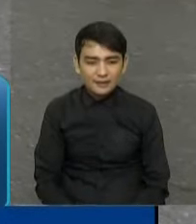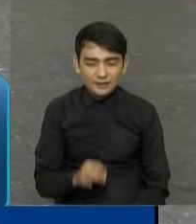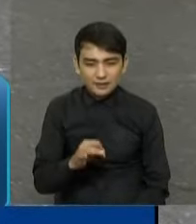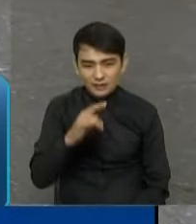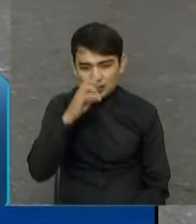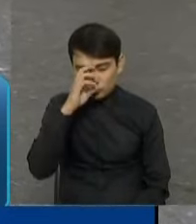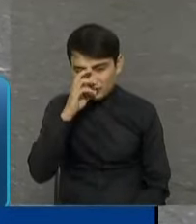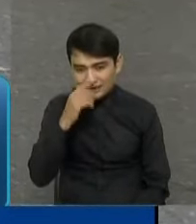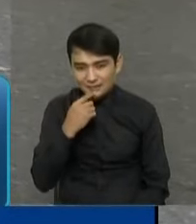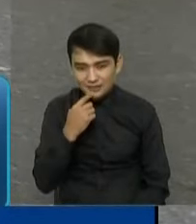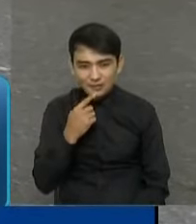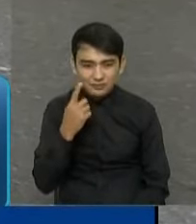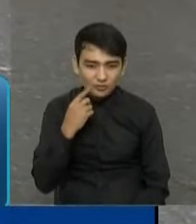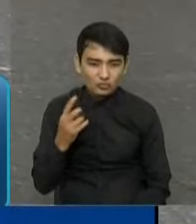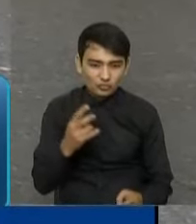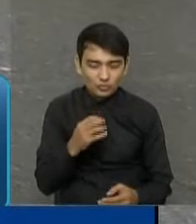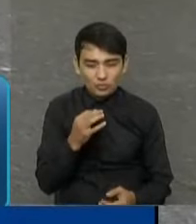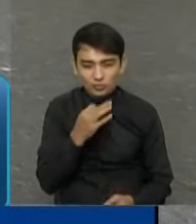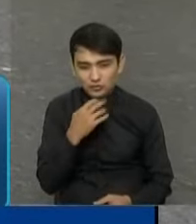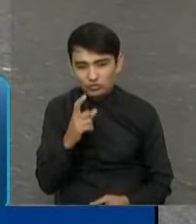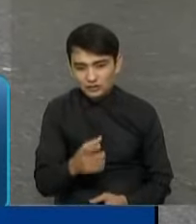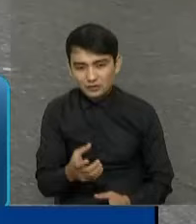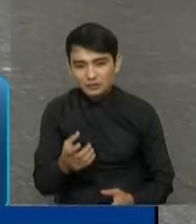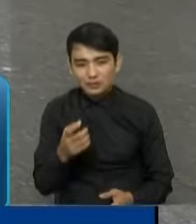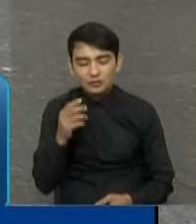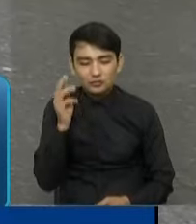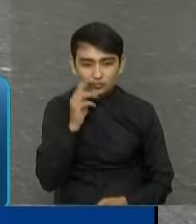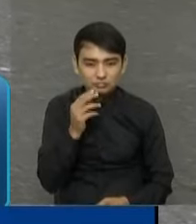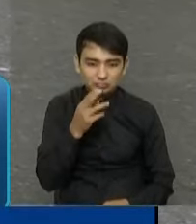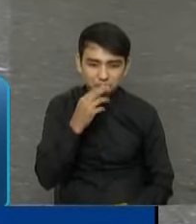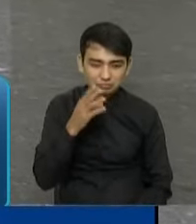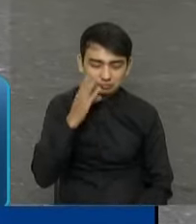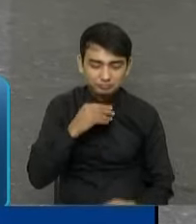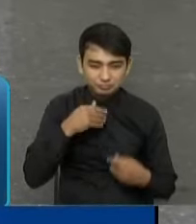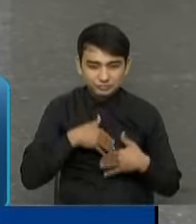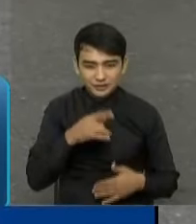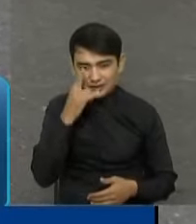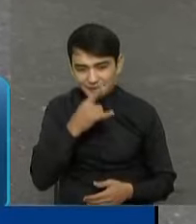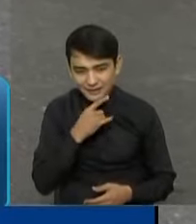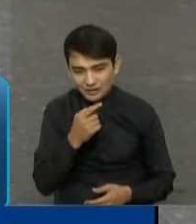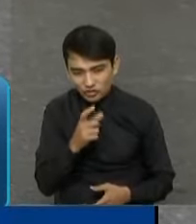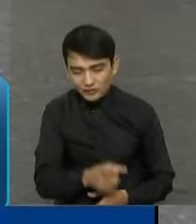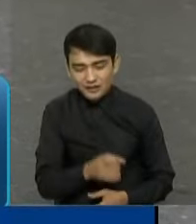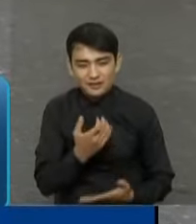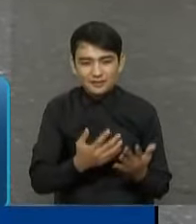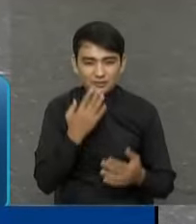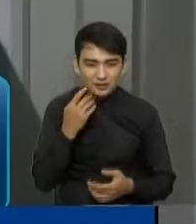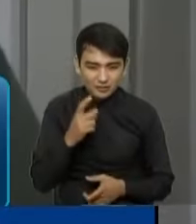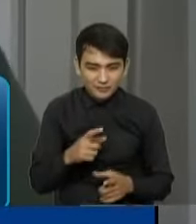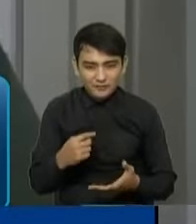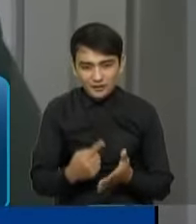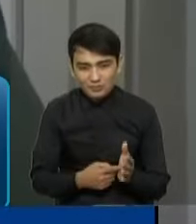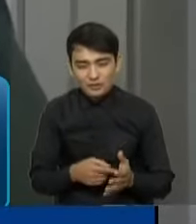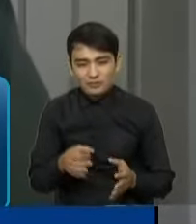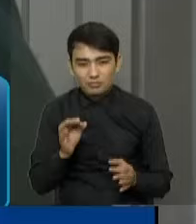тілді үйренуге болады ғой, енді кім болса да. Шетелдің азаматы болса да, өзіміздің қазақтың азаматы болса да, мысалға талап дұрыс ол енді.